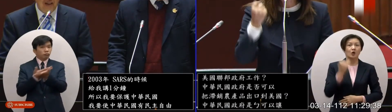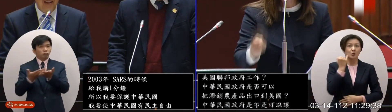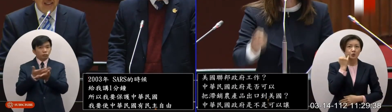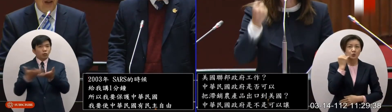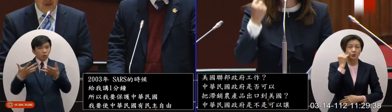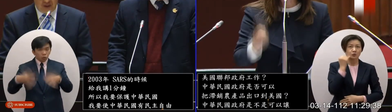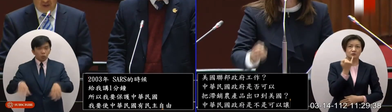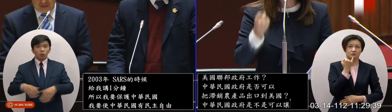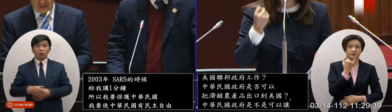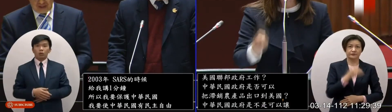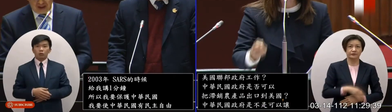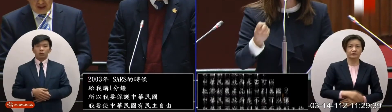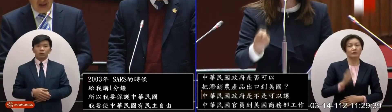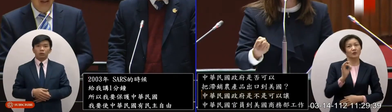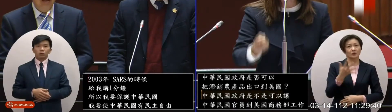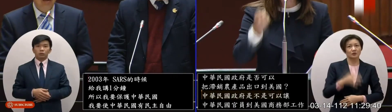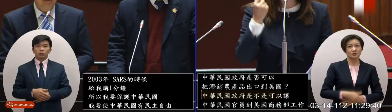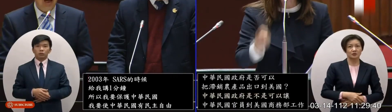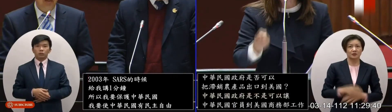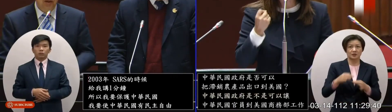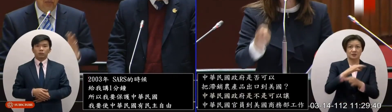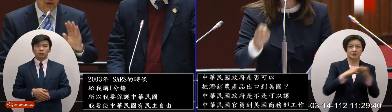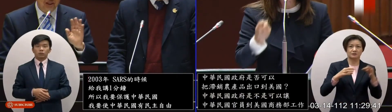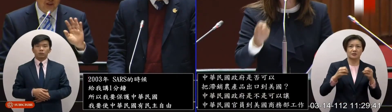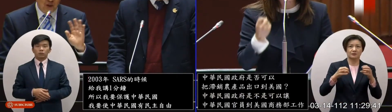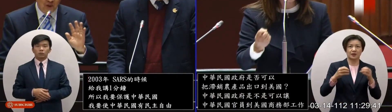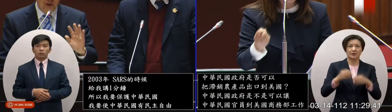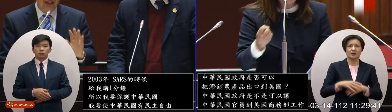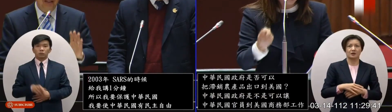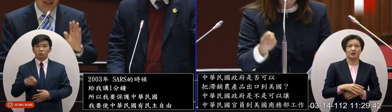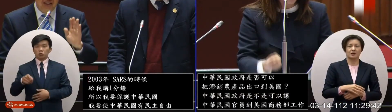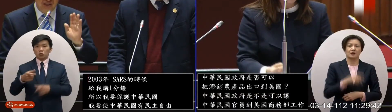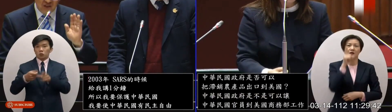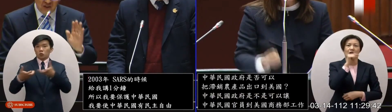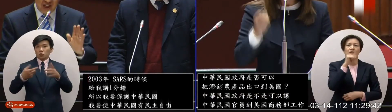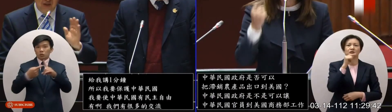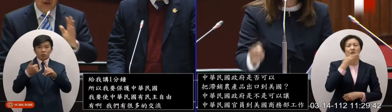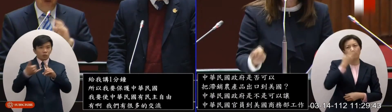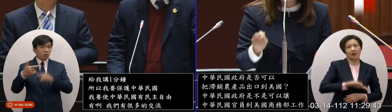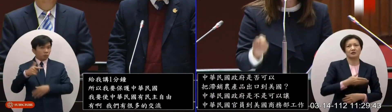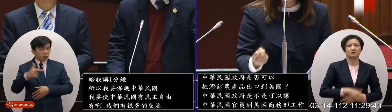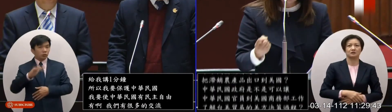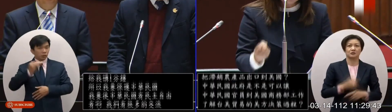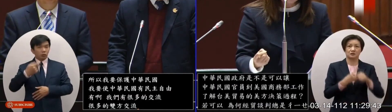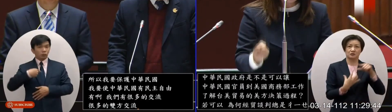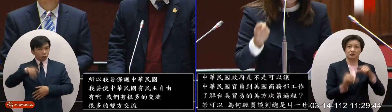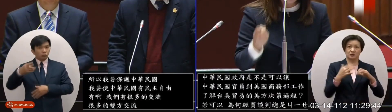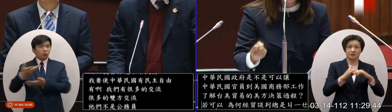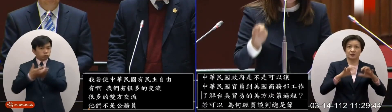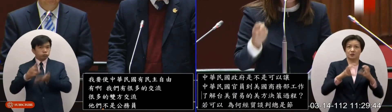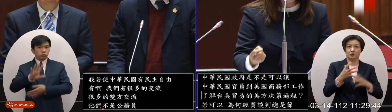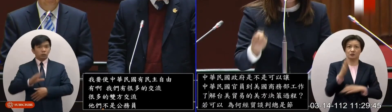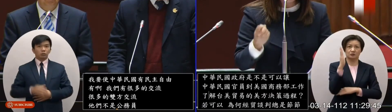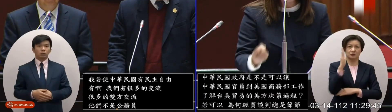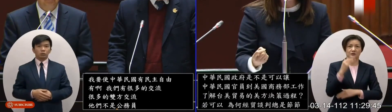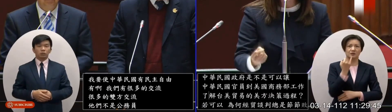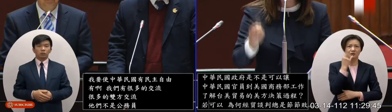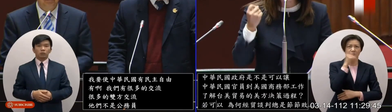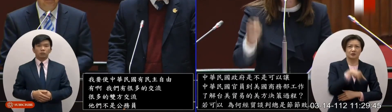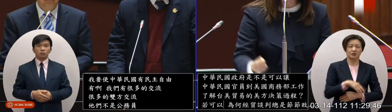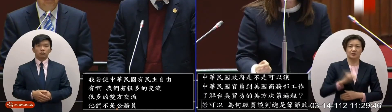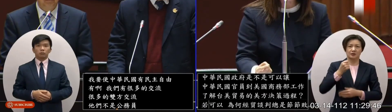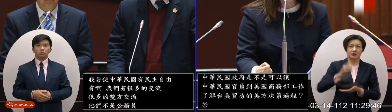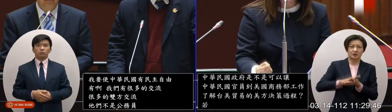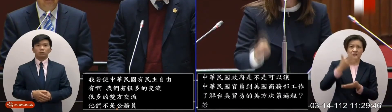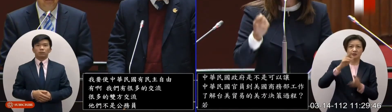话，为什么我们的经贸谈判总是在节节败退？中华民国政府可不可以停止台积电